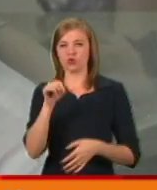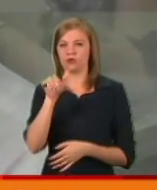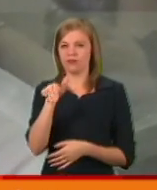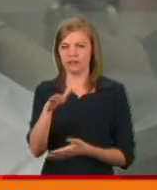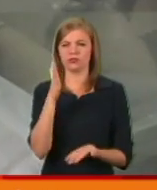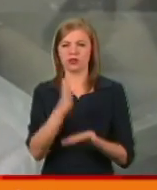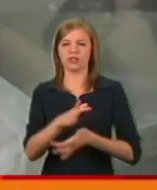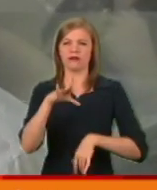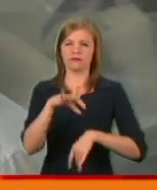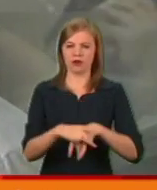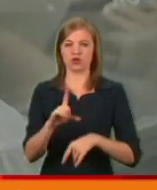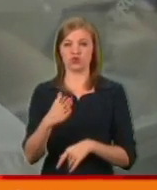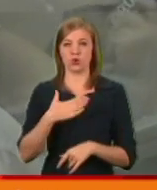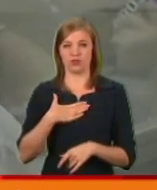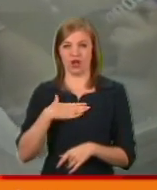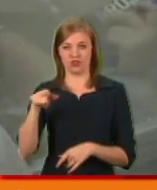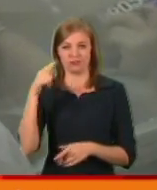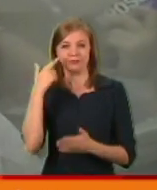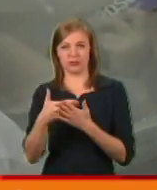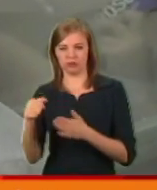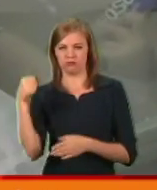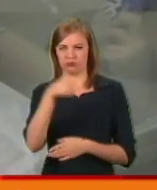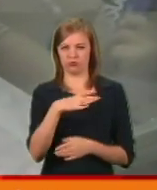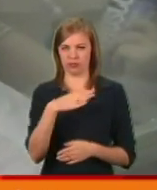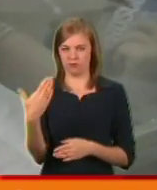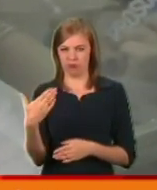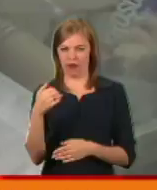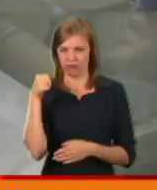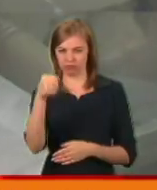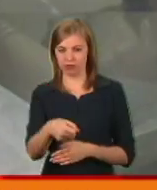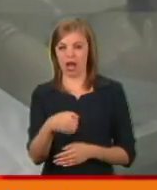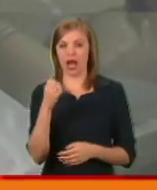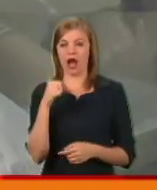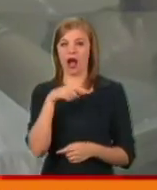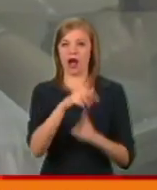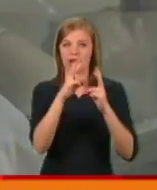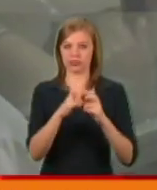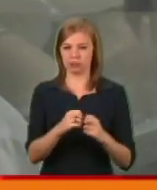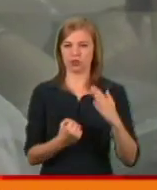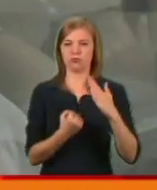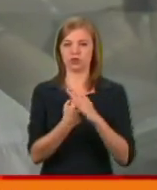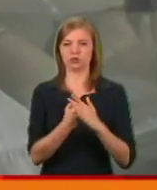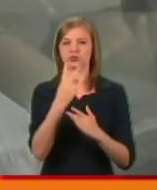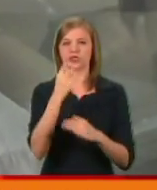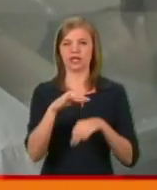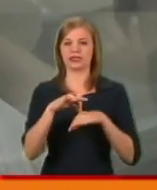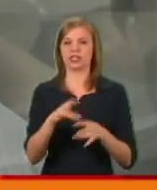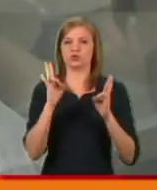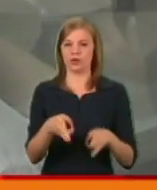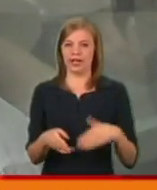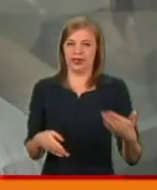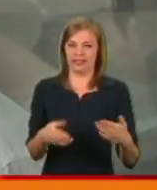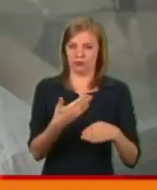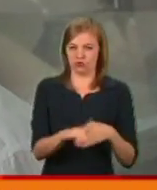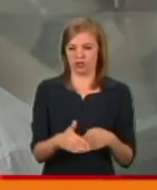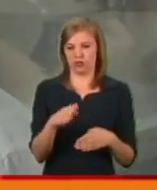є факт, то, що наш підозрюваний бив праву частину обличчя, а вся експертиза базується на тілесному ушкодженні лівої